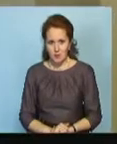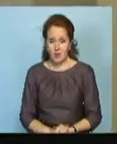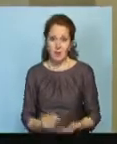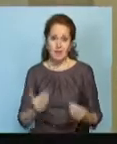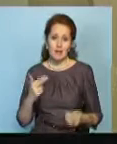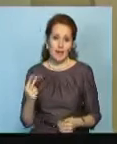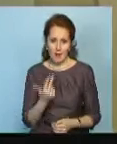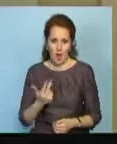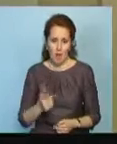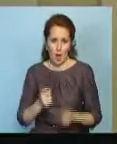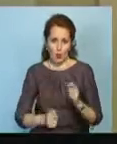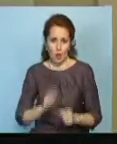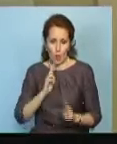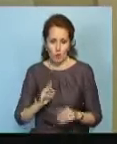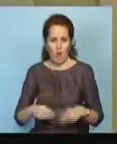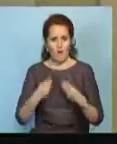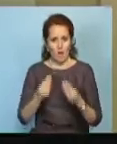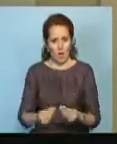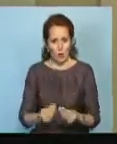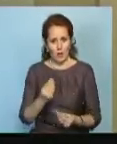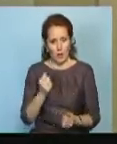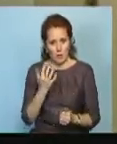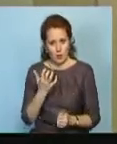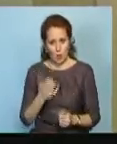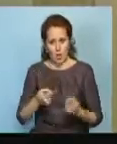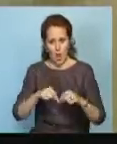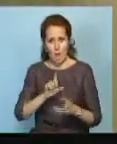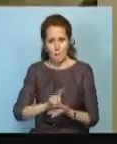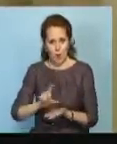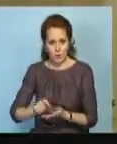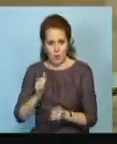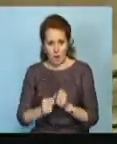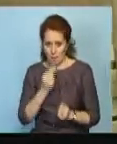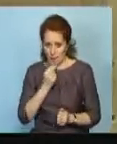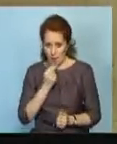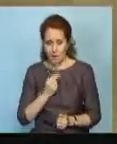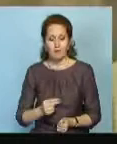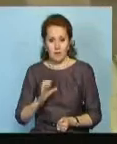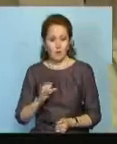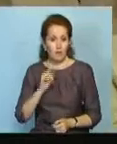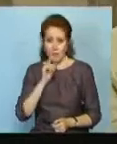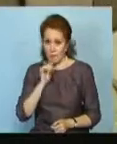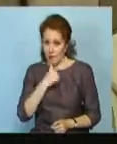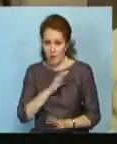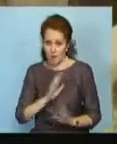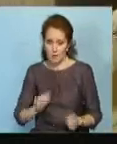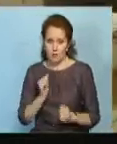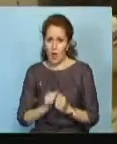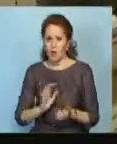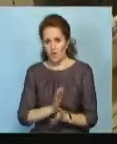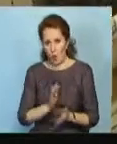Третья молочка ежедневно выдает 500 порций детского питания. Светлана Еротова не ленится. За творожком и кефирчиком приходит каждый